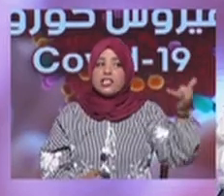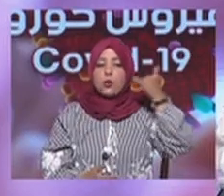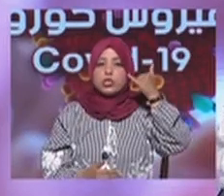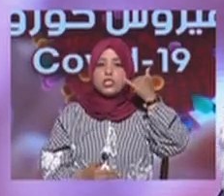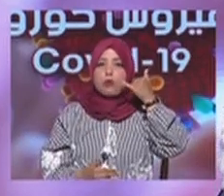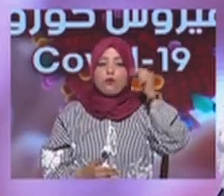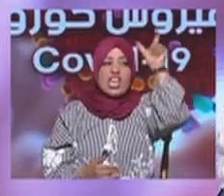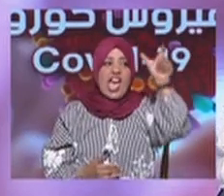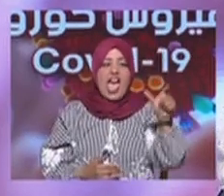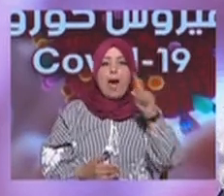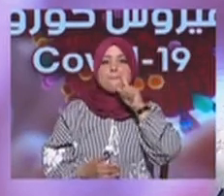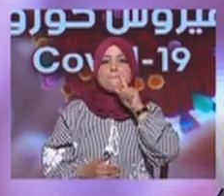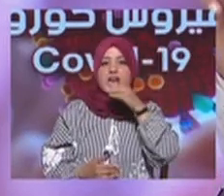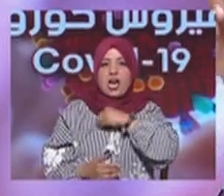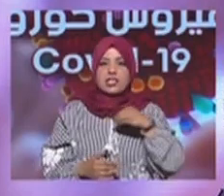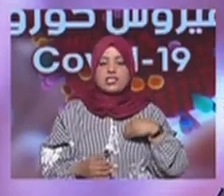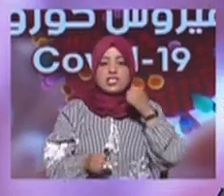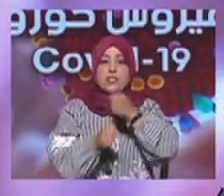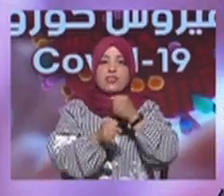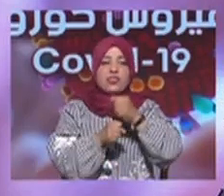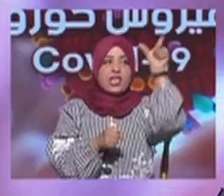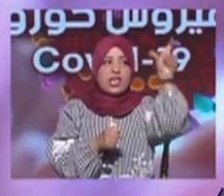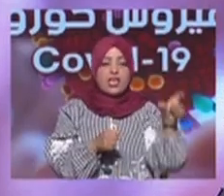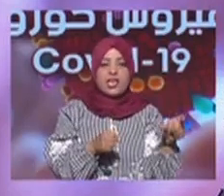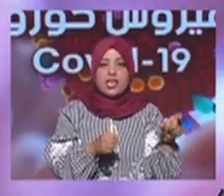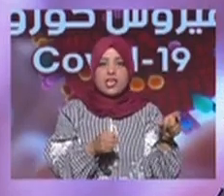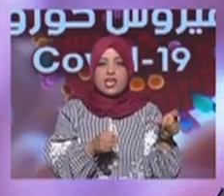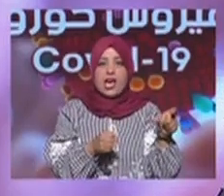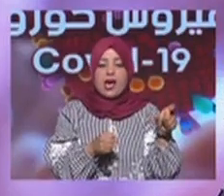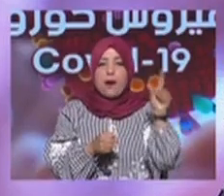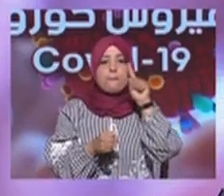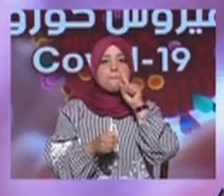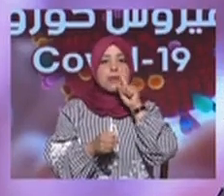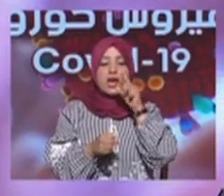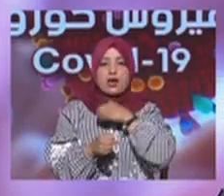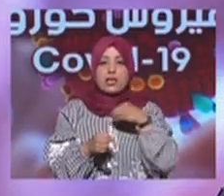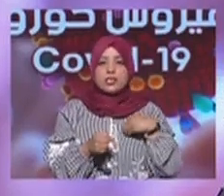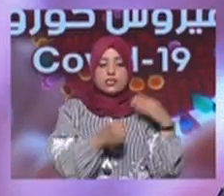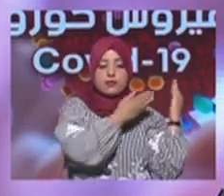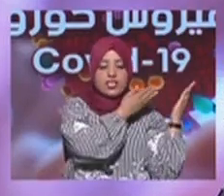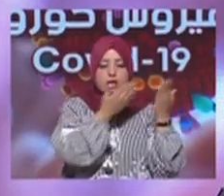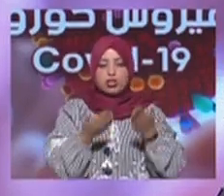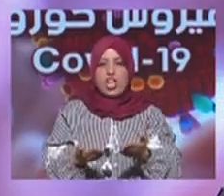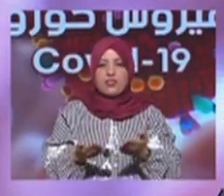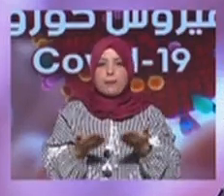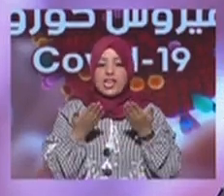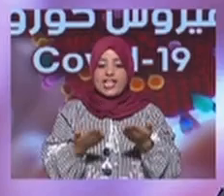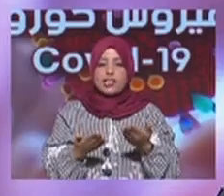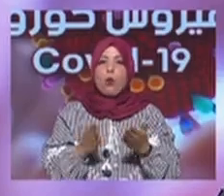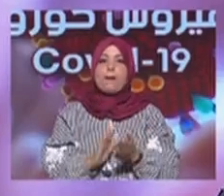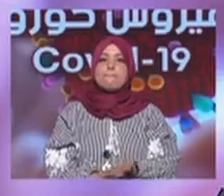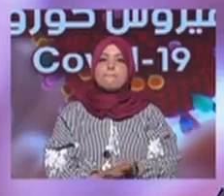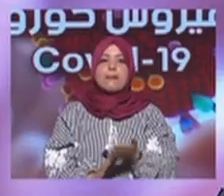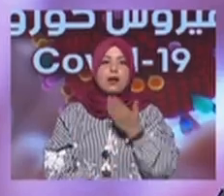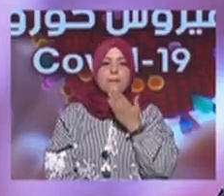وصلت ومش نجمة تدخل للأستوديو كان أمكن. تحية ليك والكل عاملين